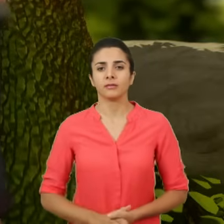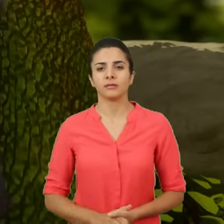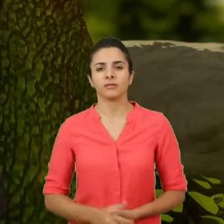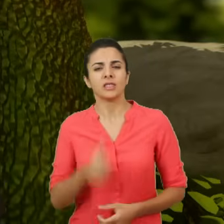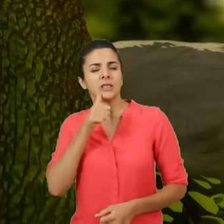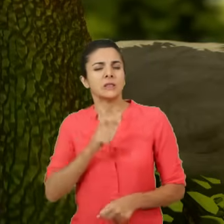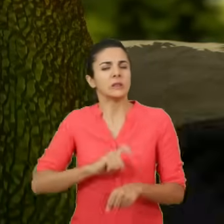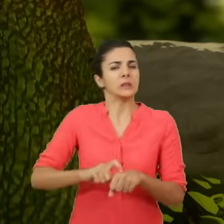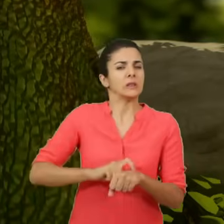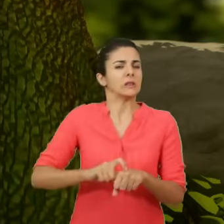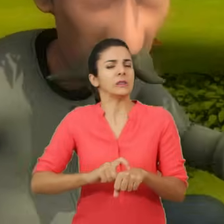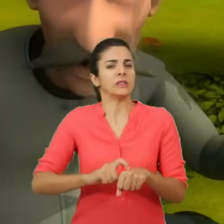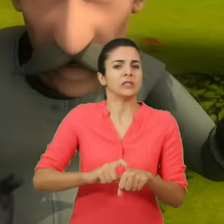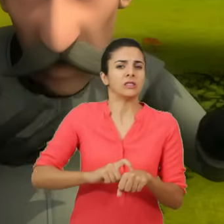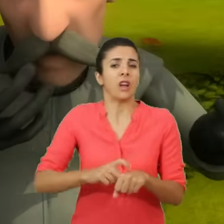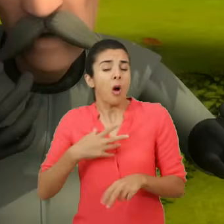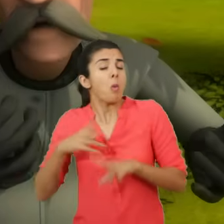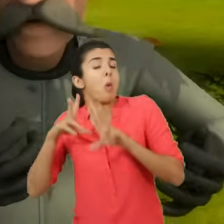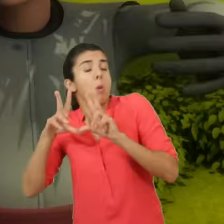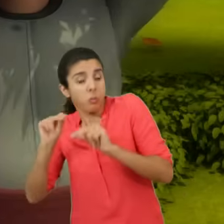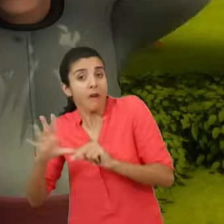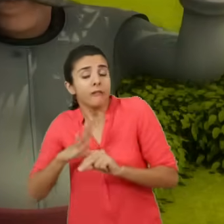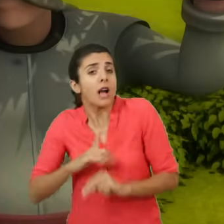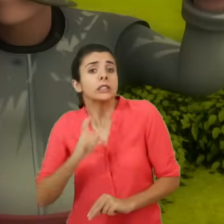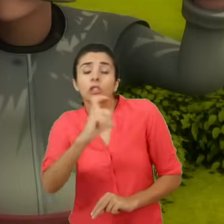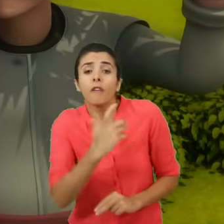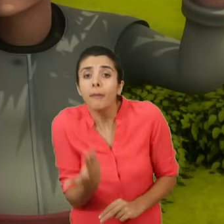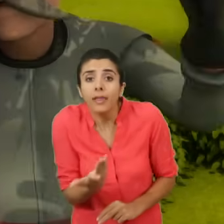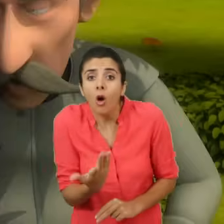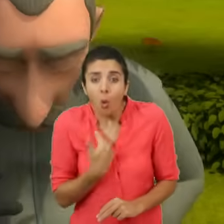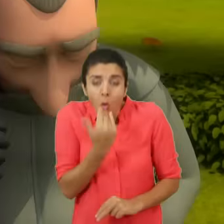Uyuyorum mu dedin? Uyurken nasıl söyleyebilirim ha?